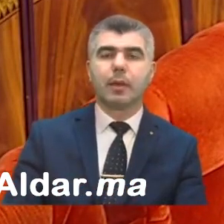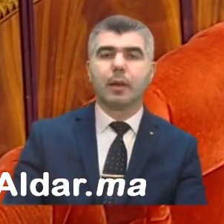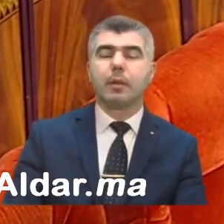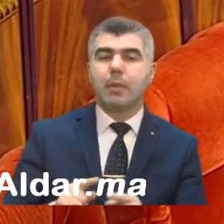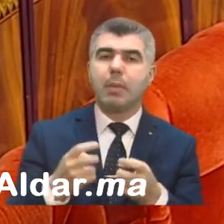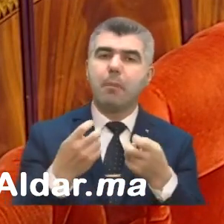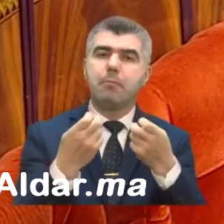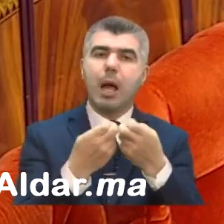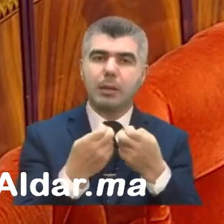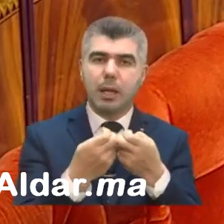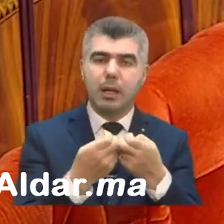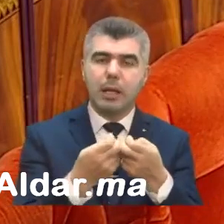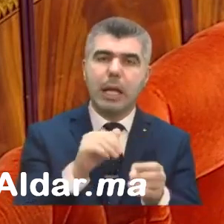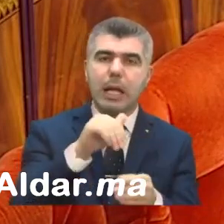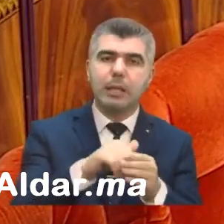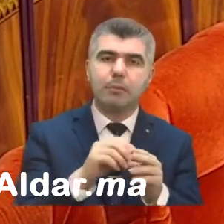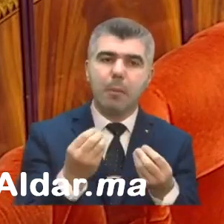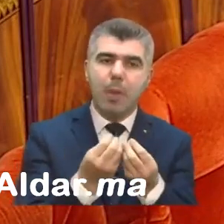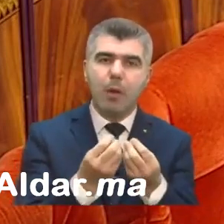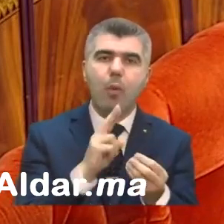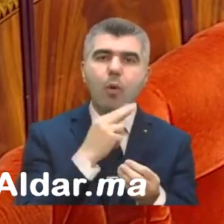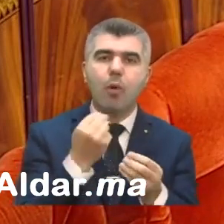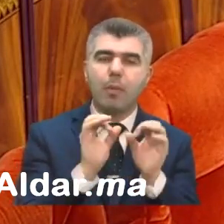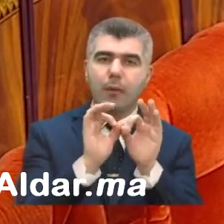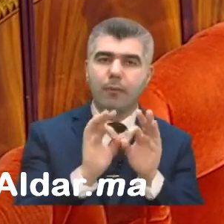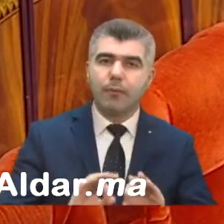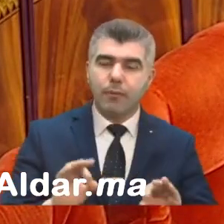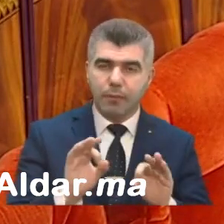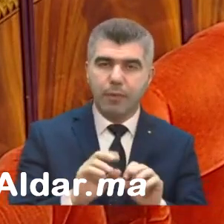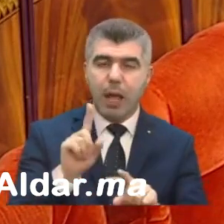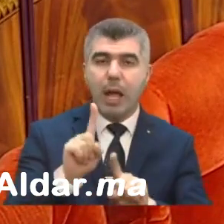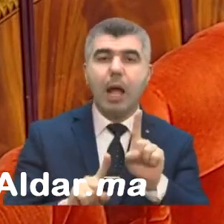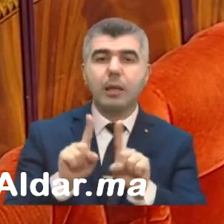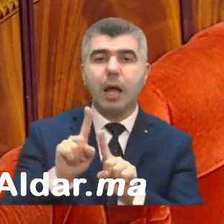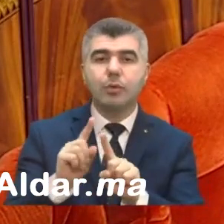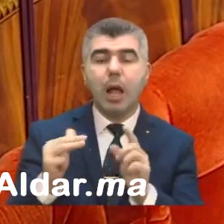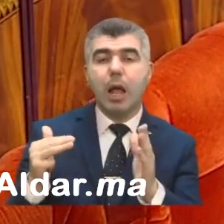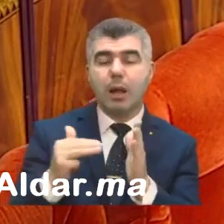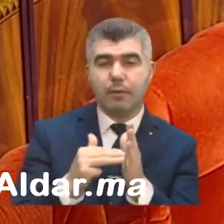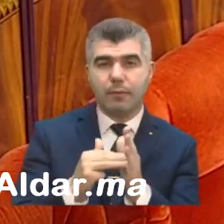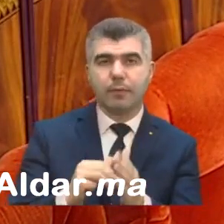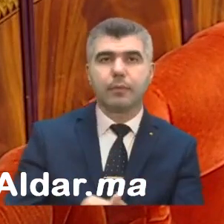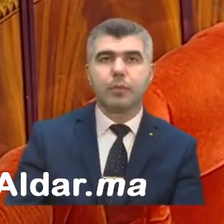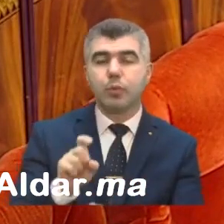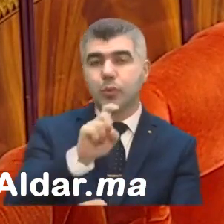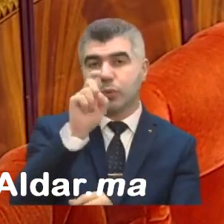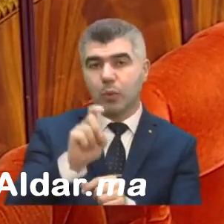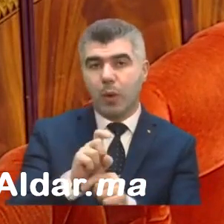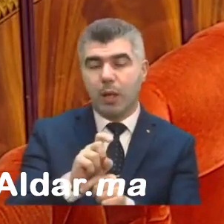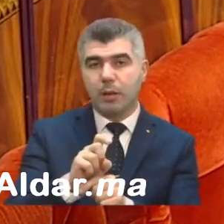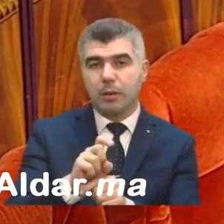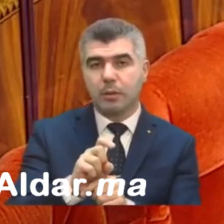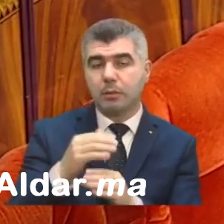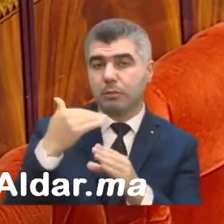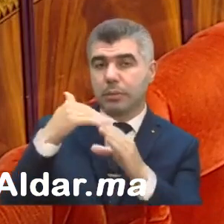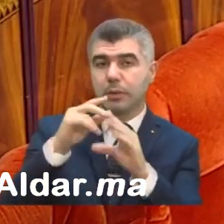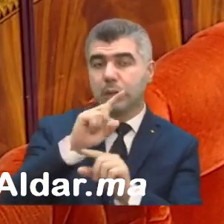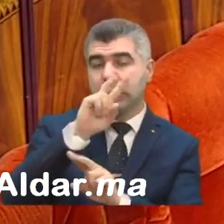مثلا فرق ديال المعارضة، فرق المعارضة مجتمعة طرحت 11000 سؤال